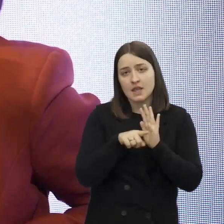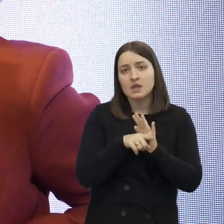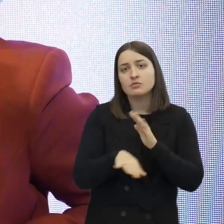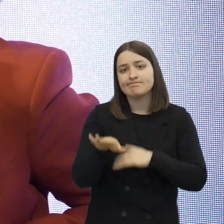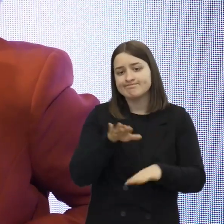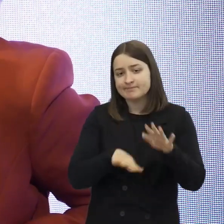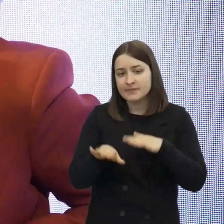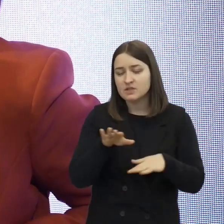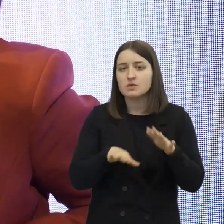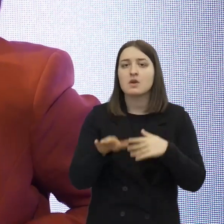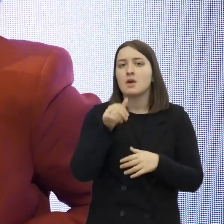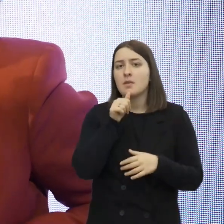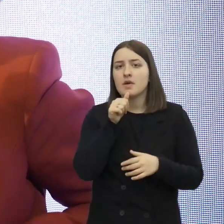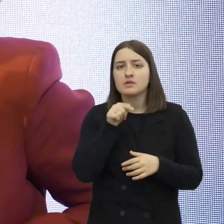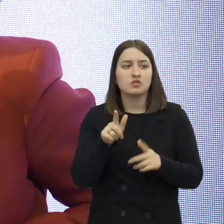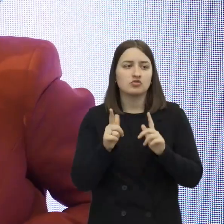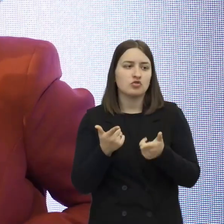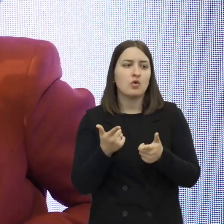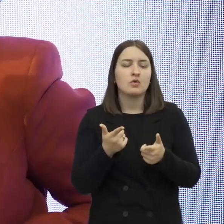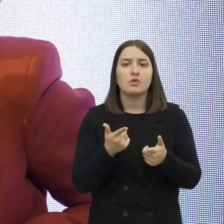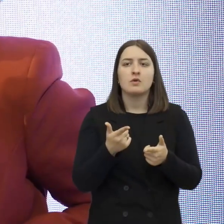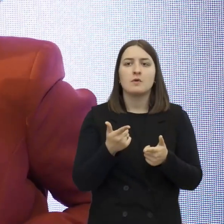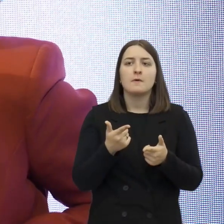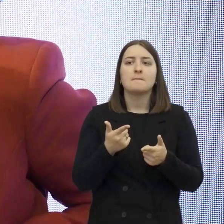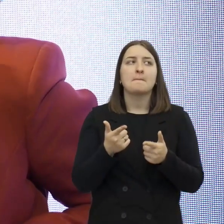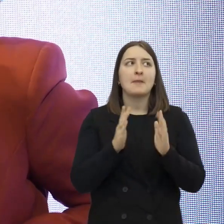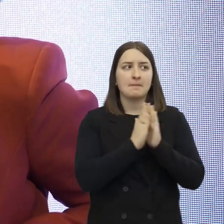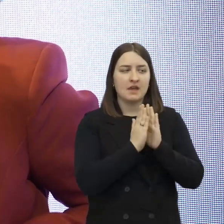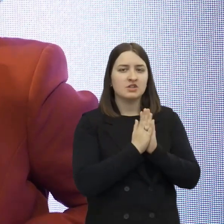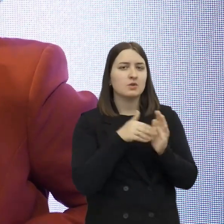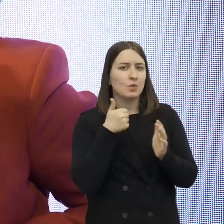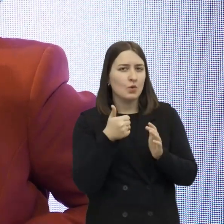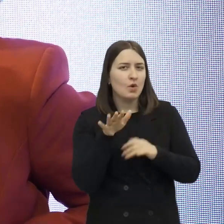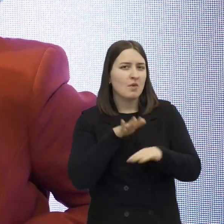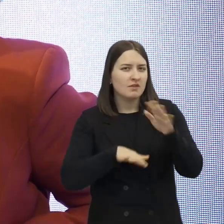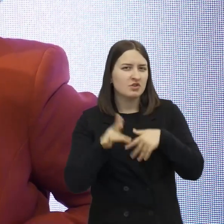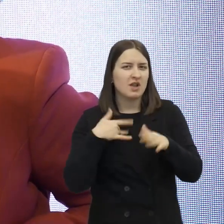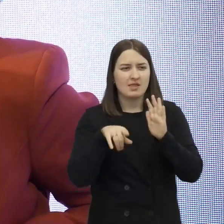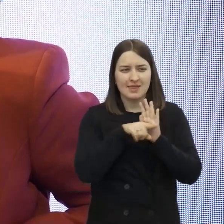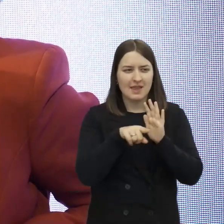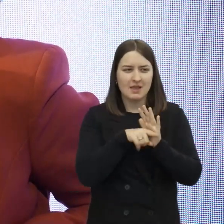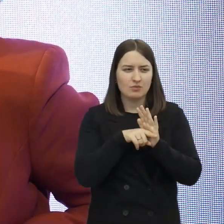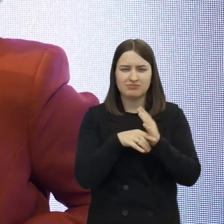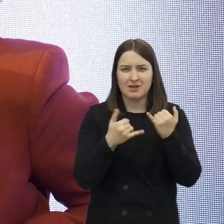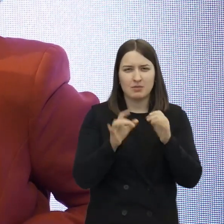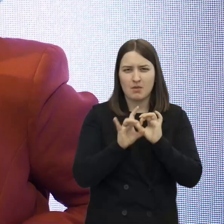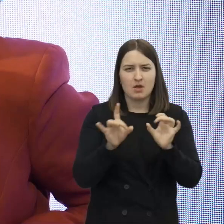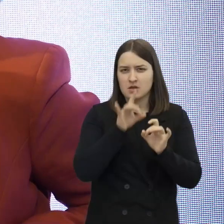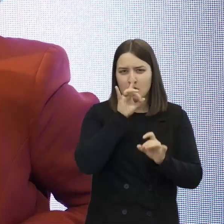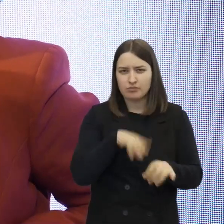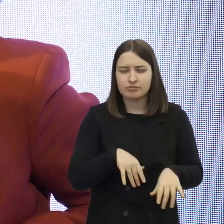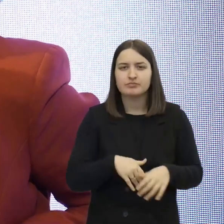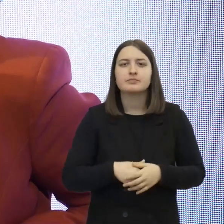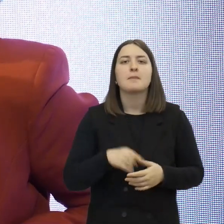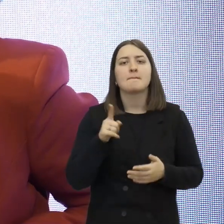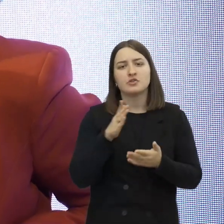žmonių tranziciją, bet kadangi prašėt gerų pavyzdžių, tai gal šį kartą prie jų daugiau neapsistosiu, nes yra, man